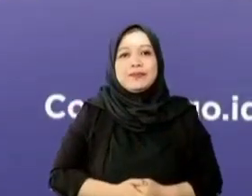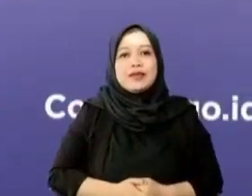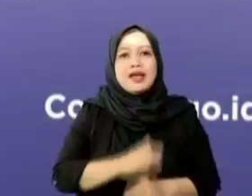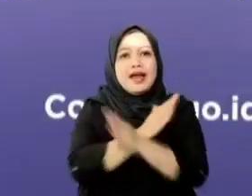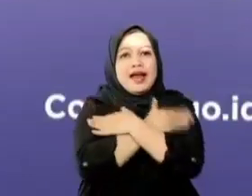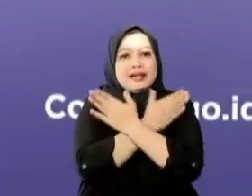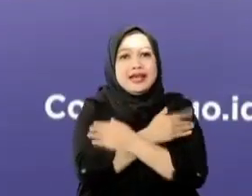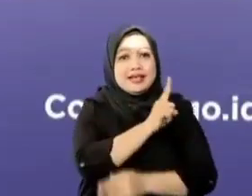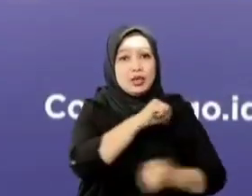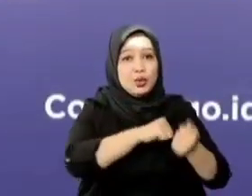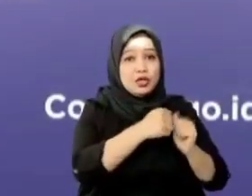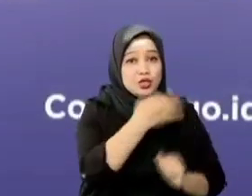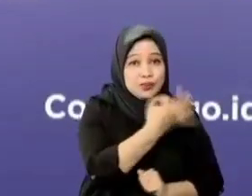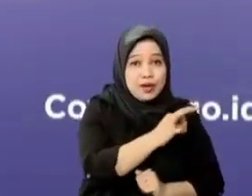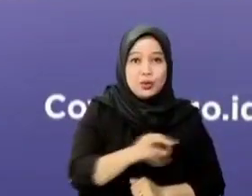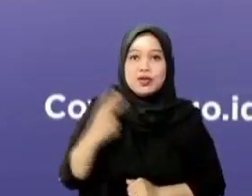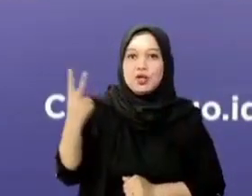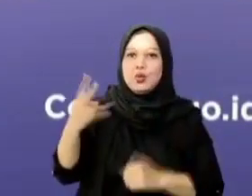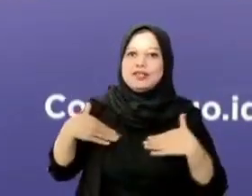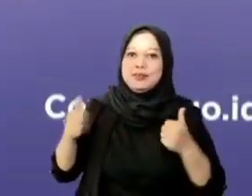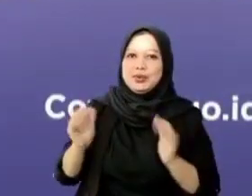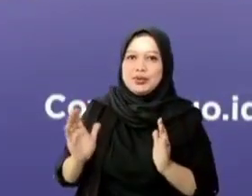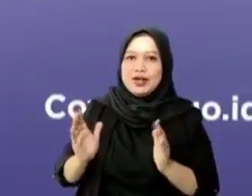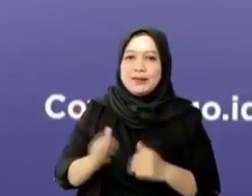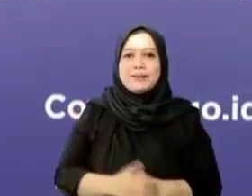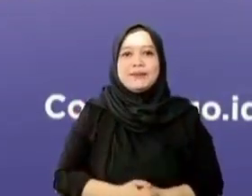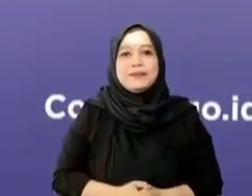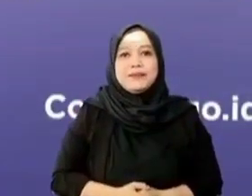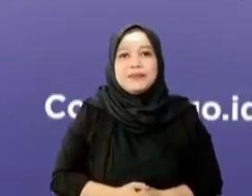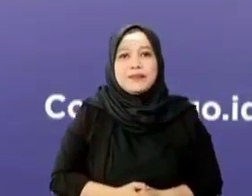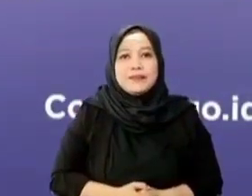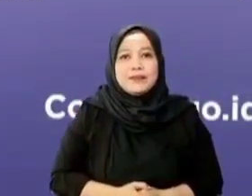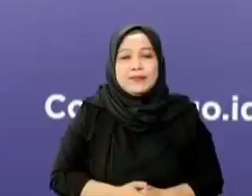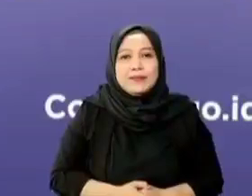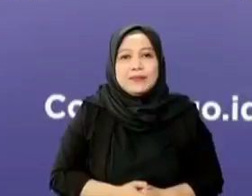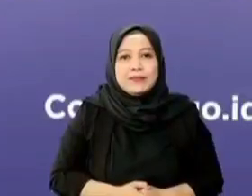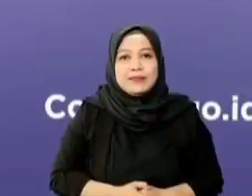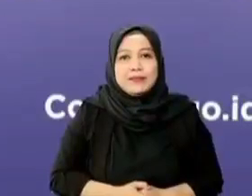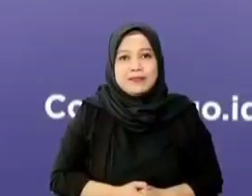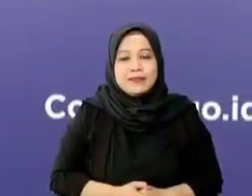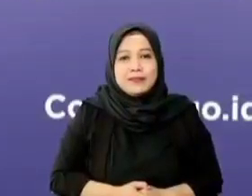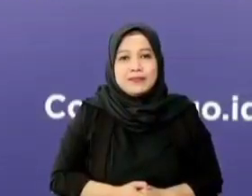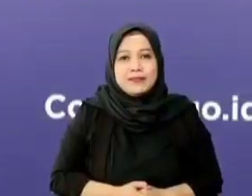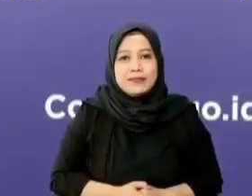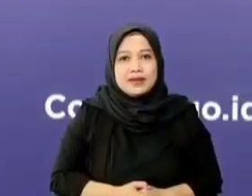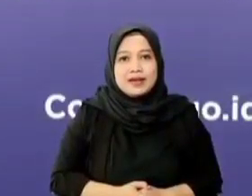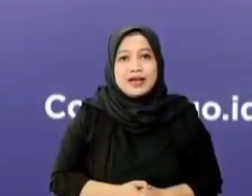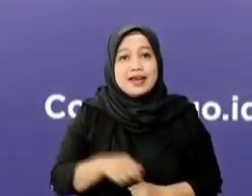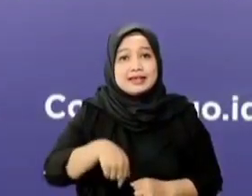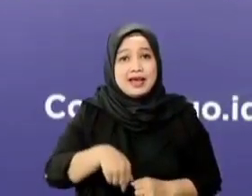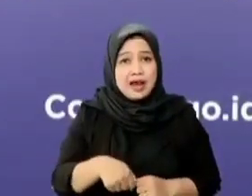Aceh 1 kasus baru dan 2 sembuh. Saudara-saudara, kalau kita lihat pada angka testing